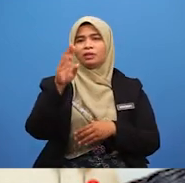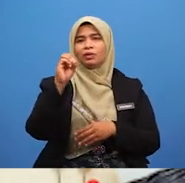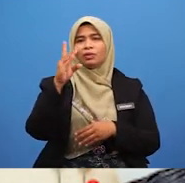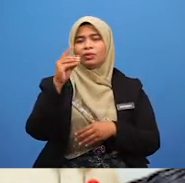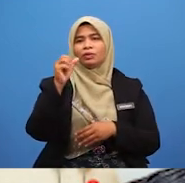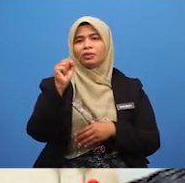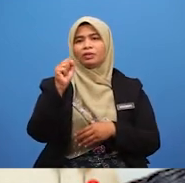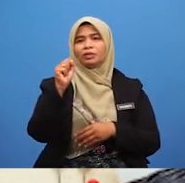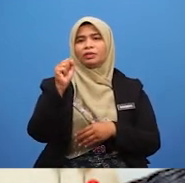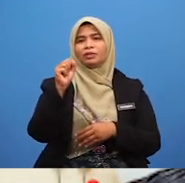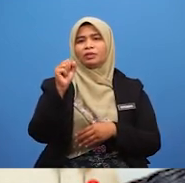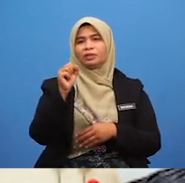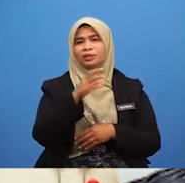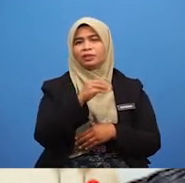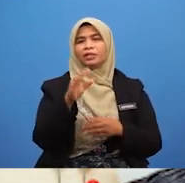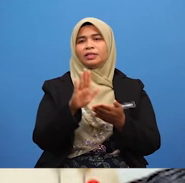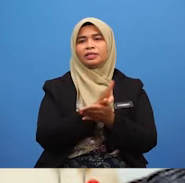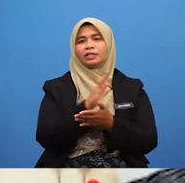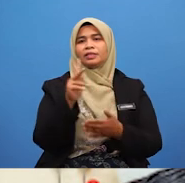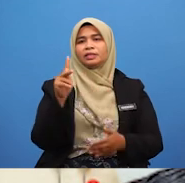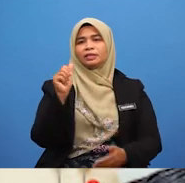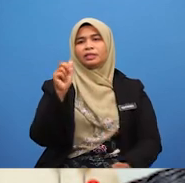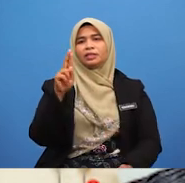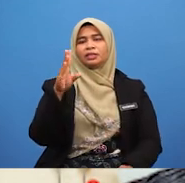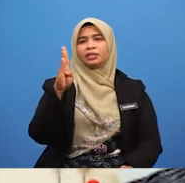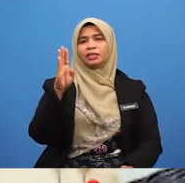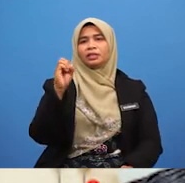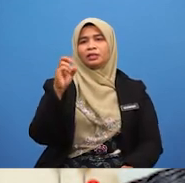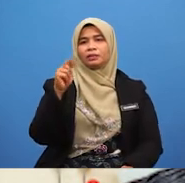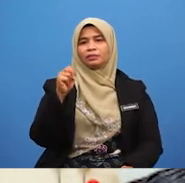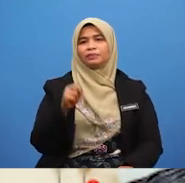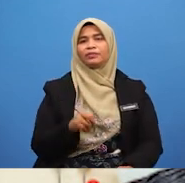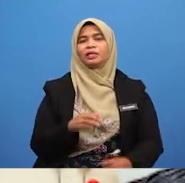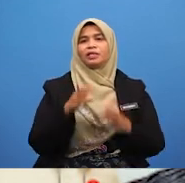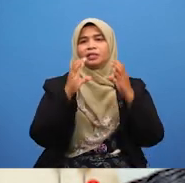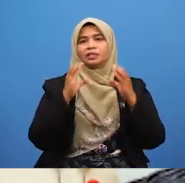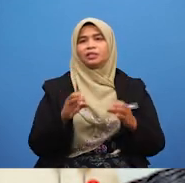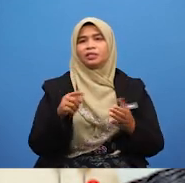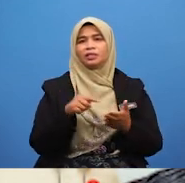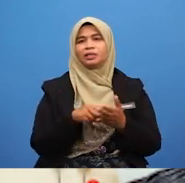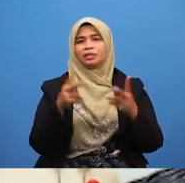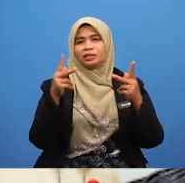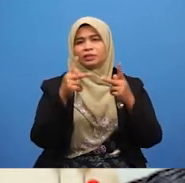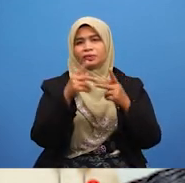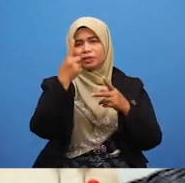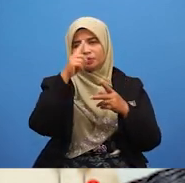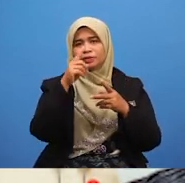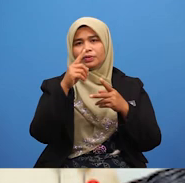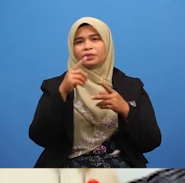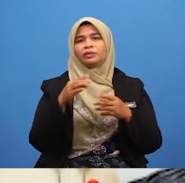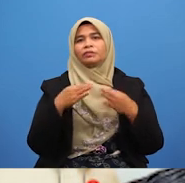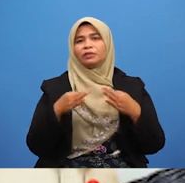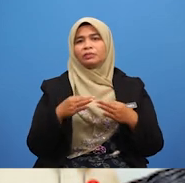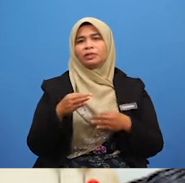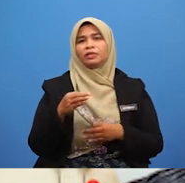dan kertas karbon. Cara ini sesuai untuk fabrik tegap dan tenunan fabrik